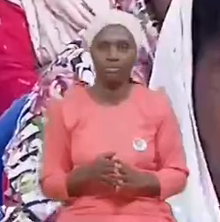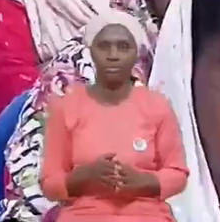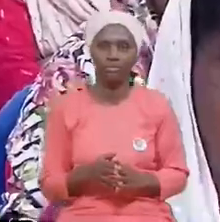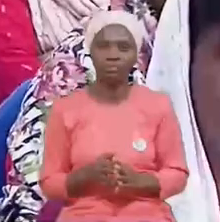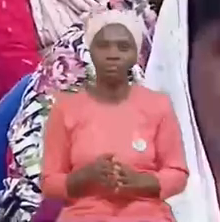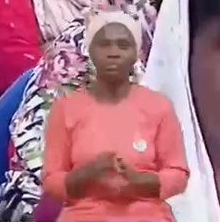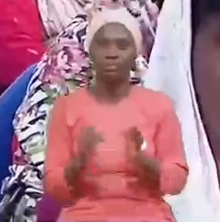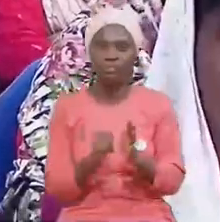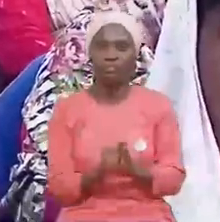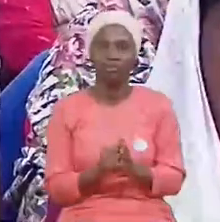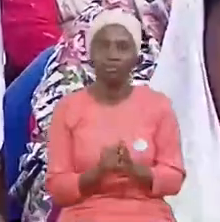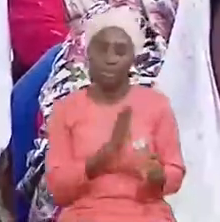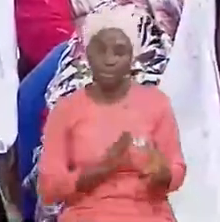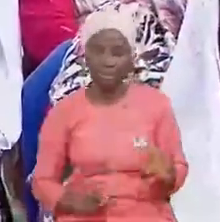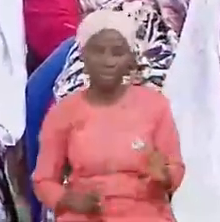A-I-A-M.